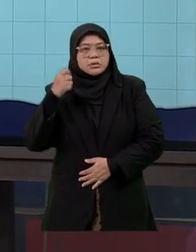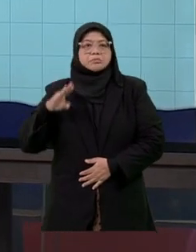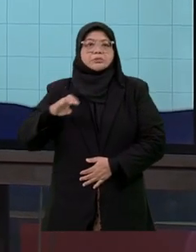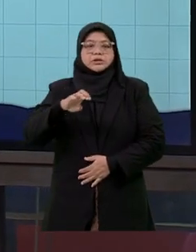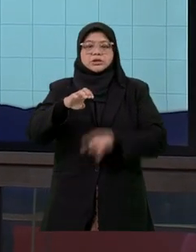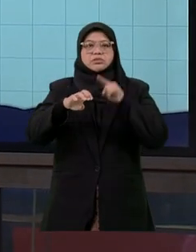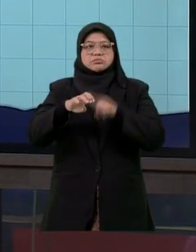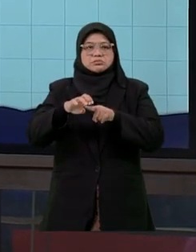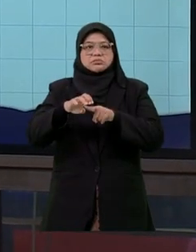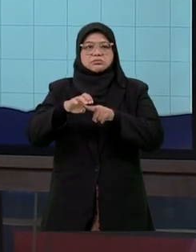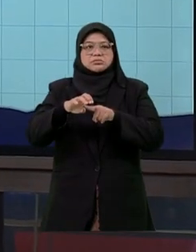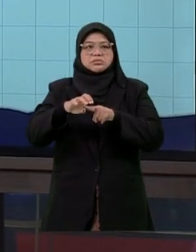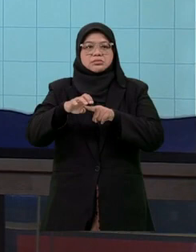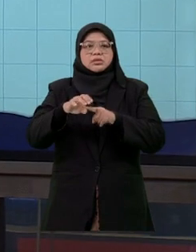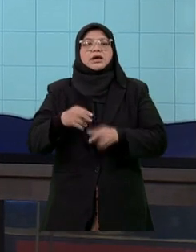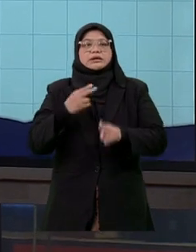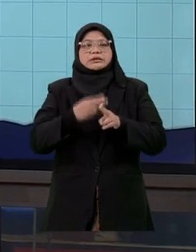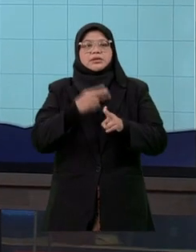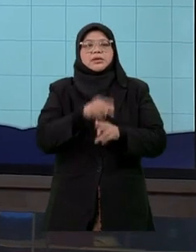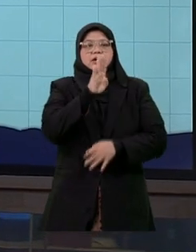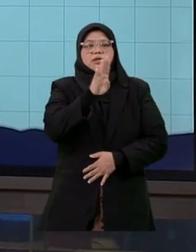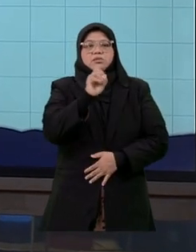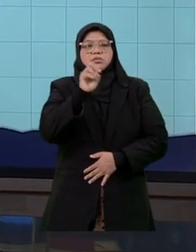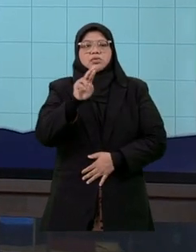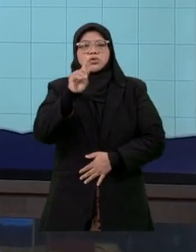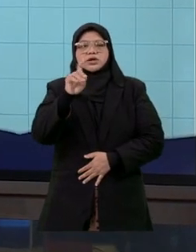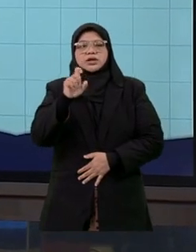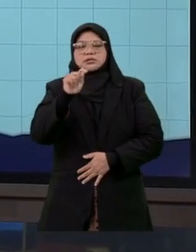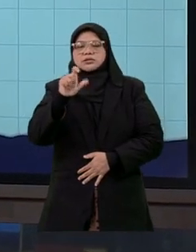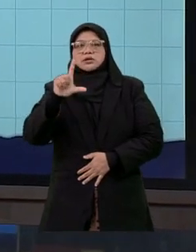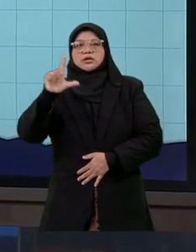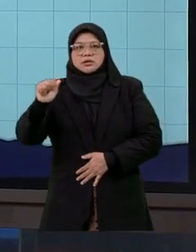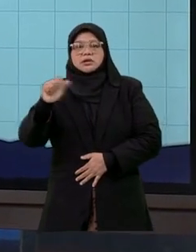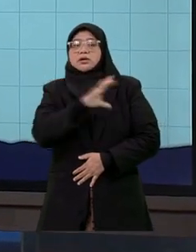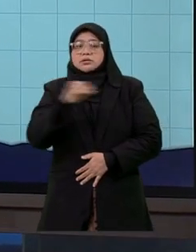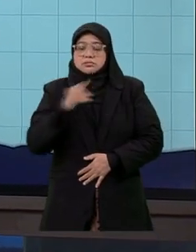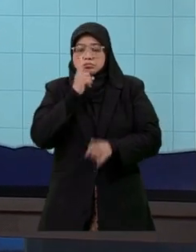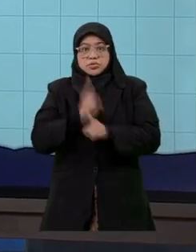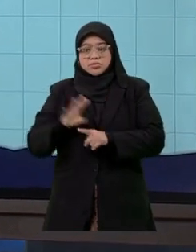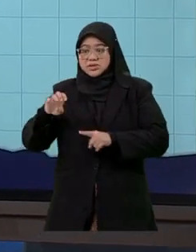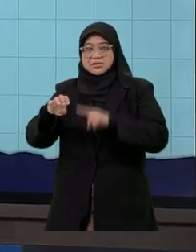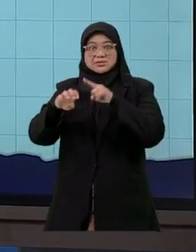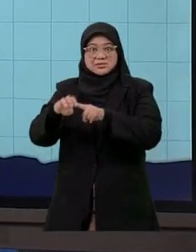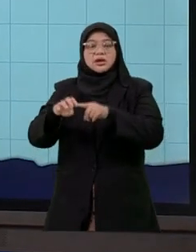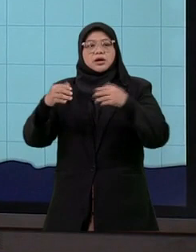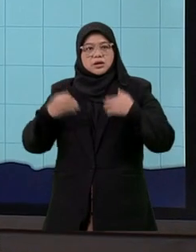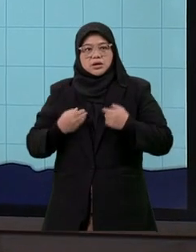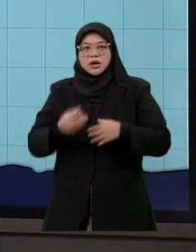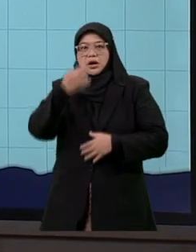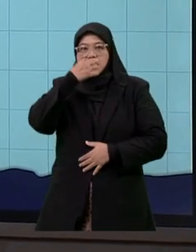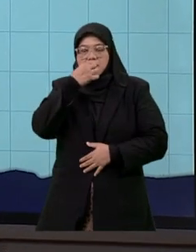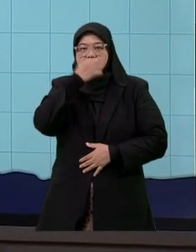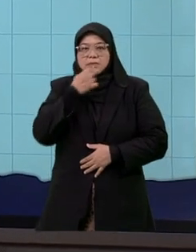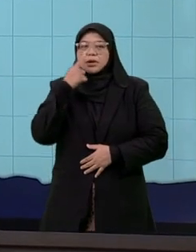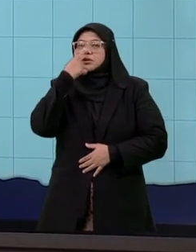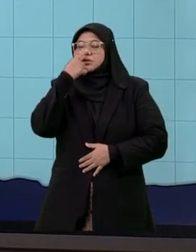yang disebut sebagai Bordetella pertussis, di mana bakteria ini menjangkiti mulut,